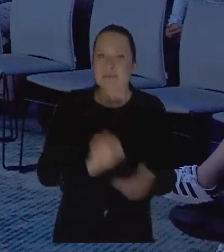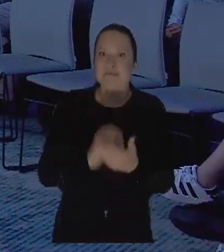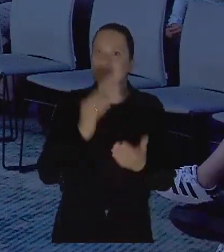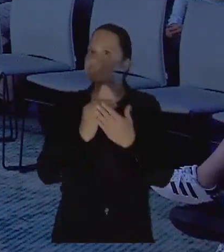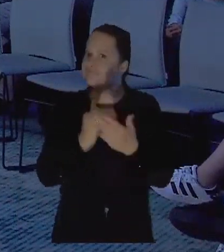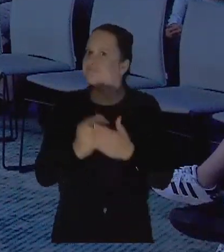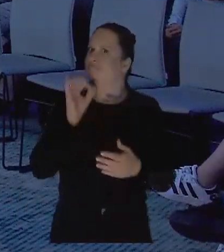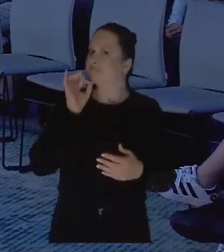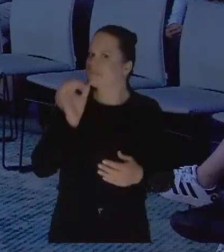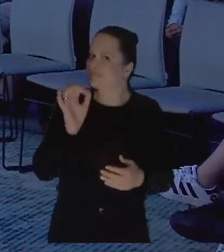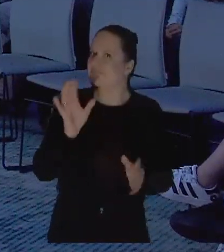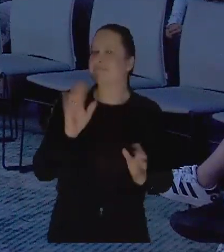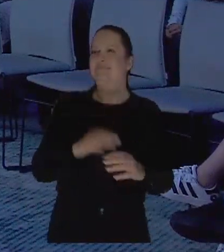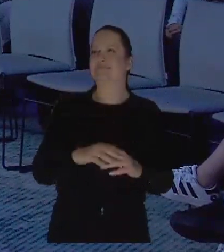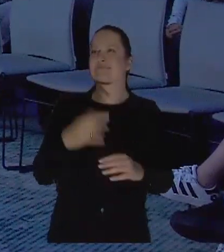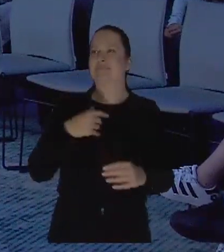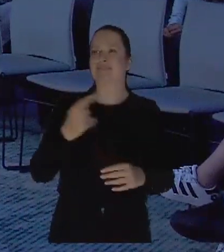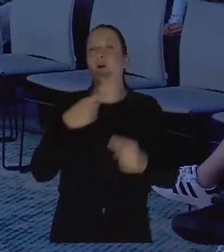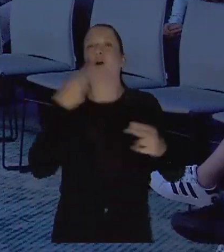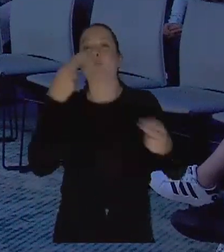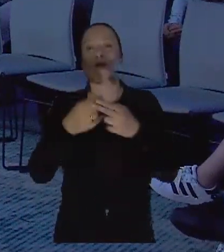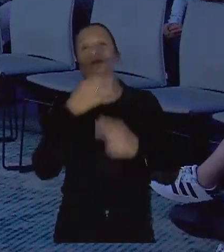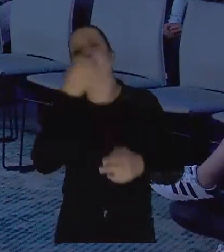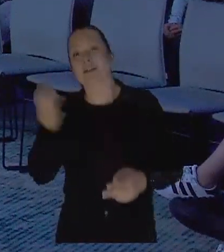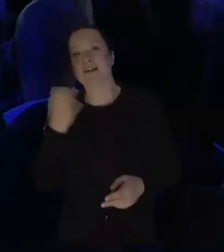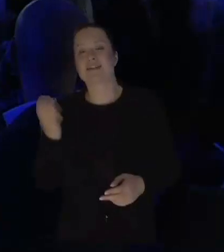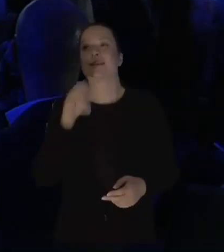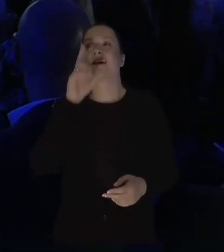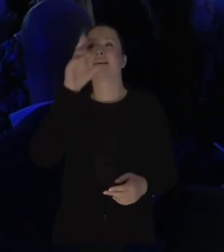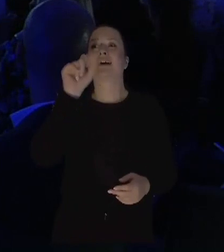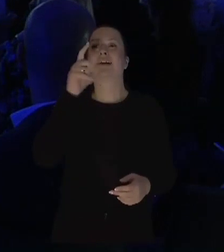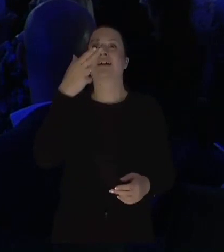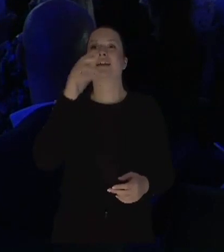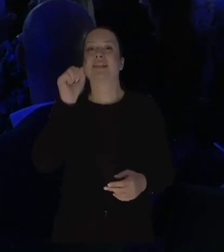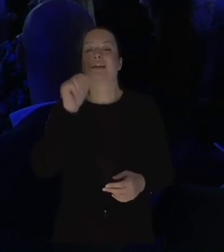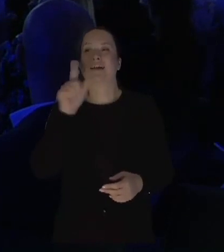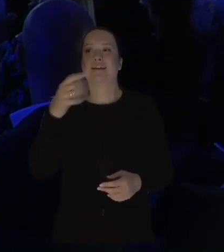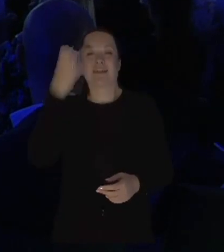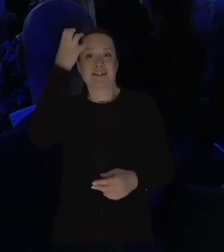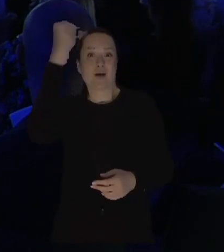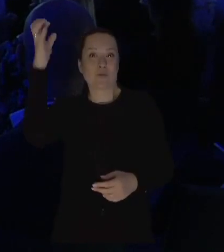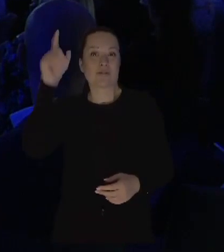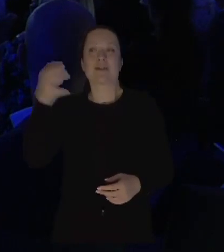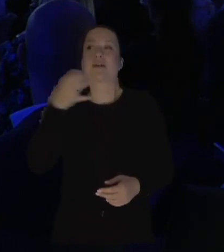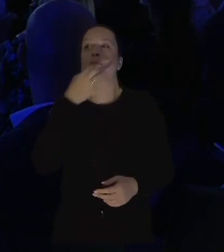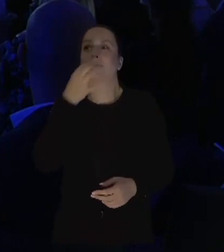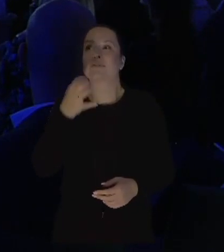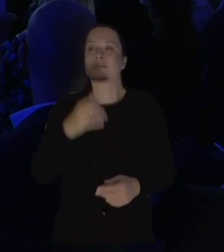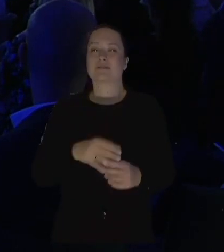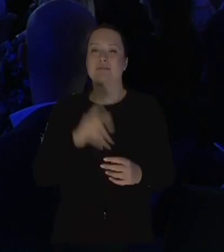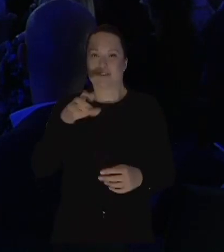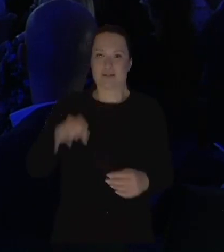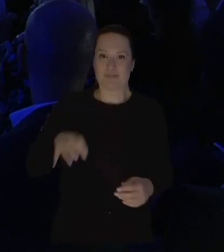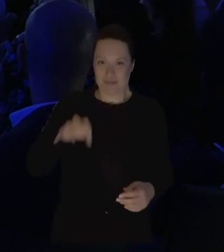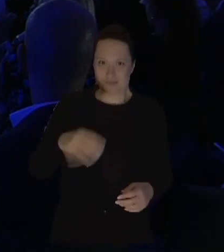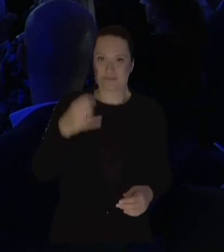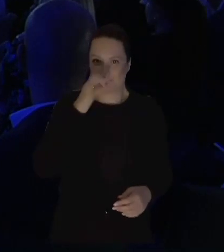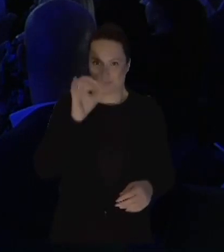a jeszcze zapytam Karolinę Buczkowską-Gołąbek, która jest autorką właśnie tego pytania, czy prezes ma